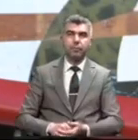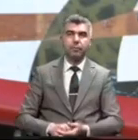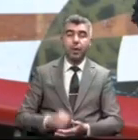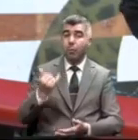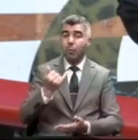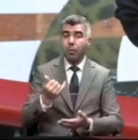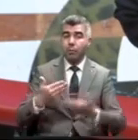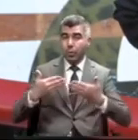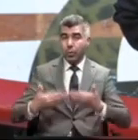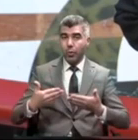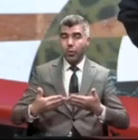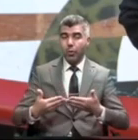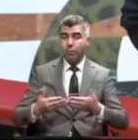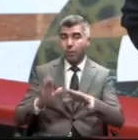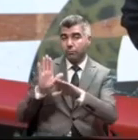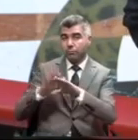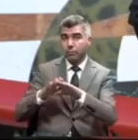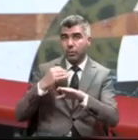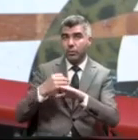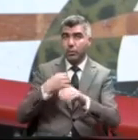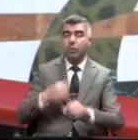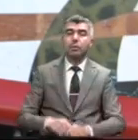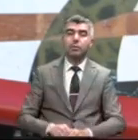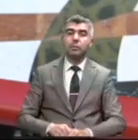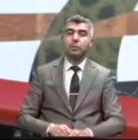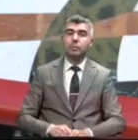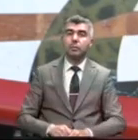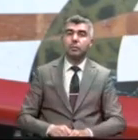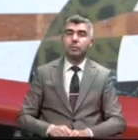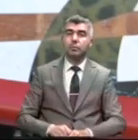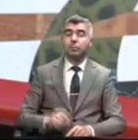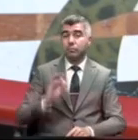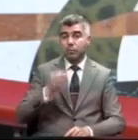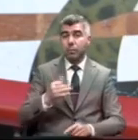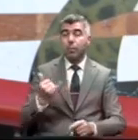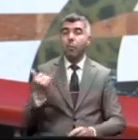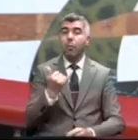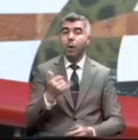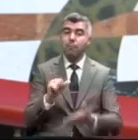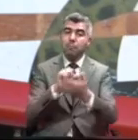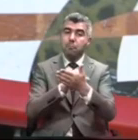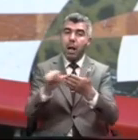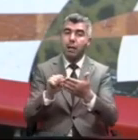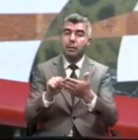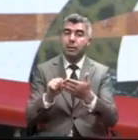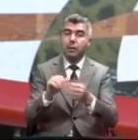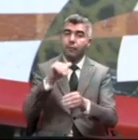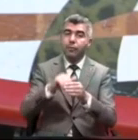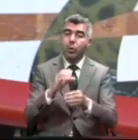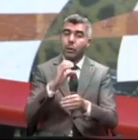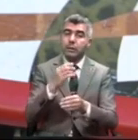اليوم من هذا المنبر وشكرا على هذا الفرصه هما باش يدخلوا ويؤديوا الواجبات